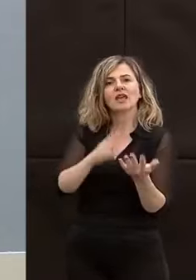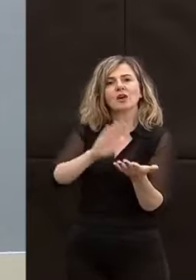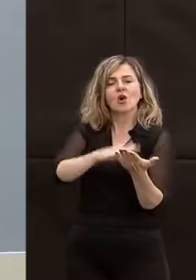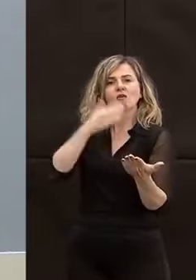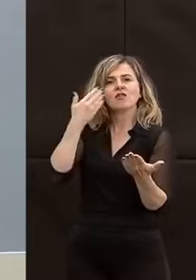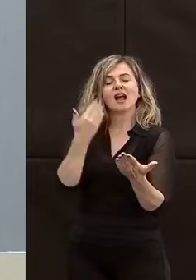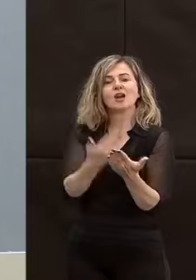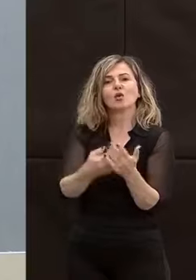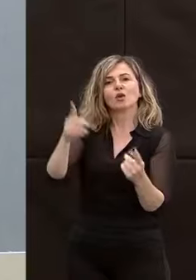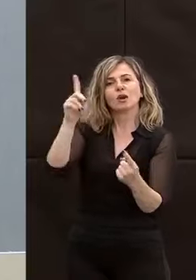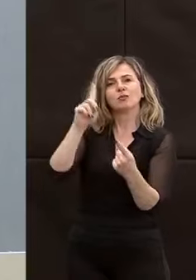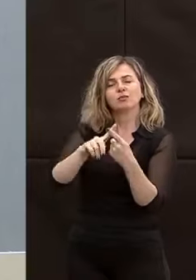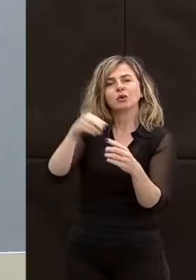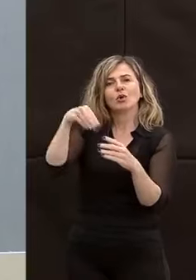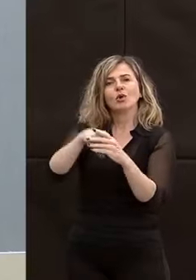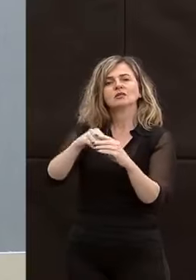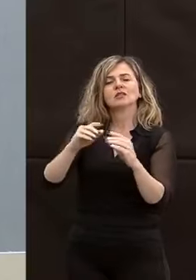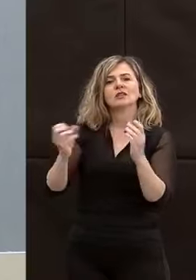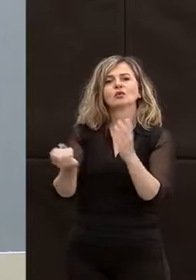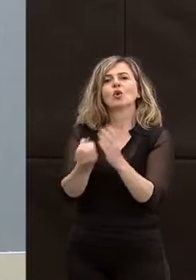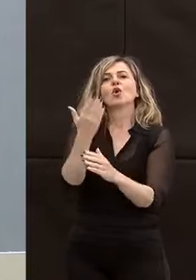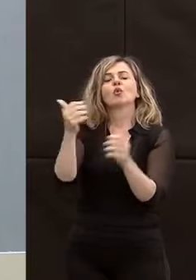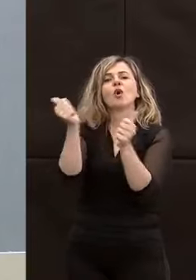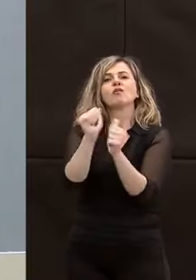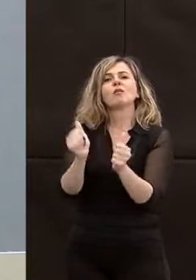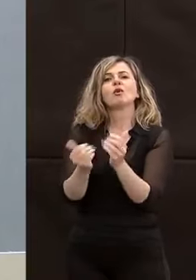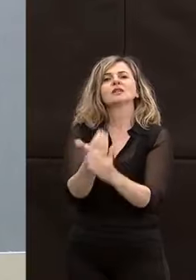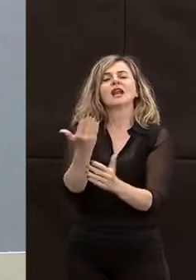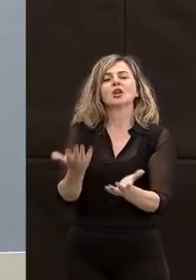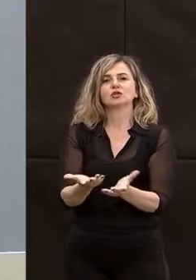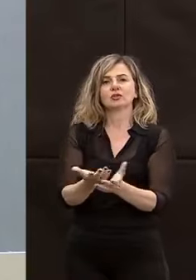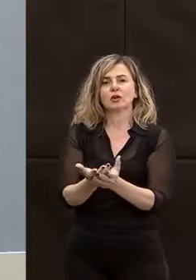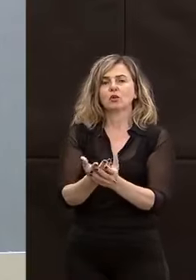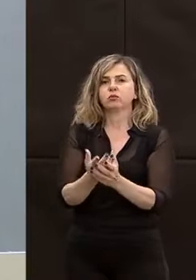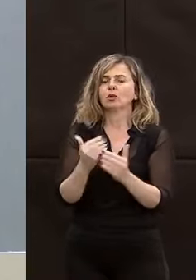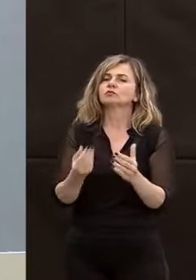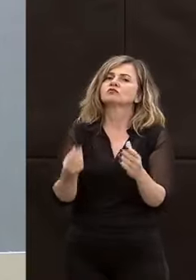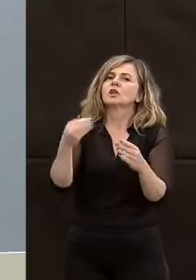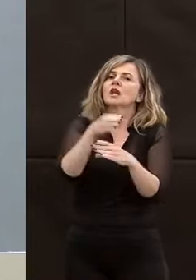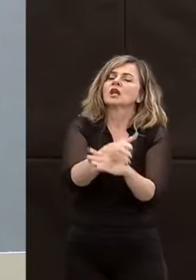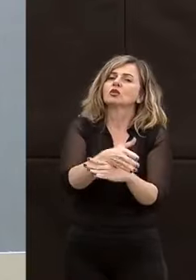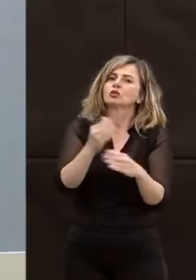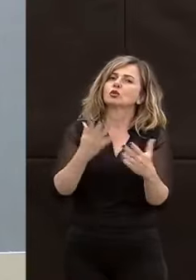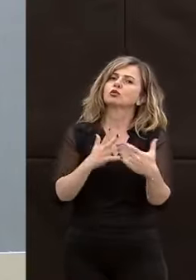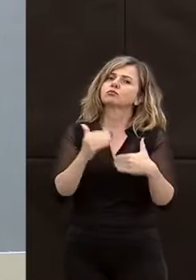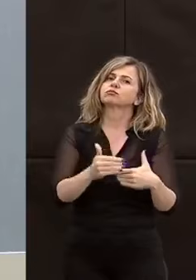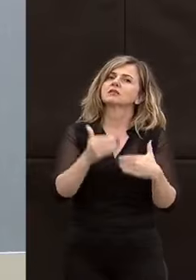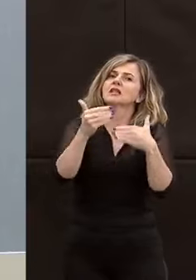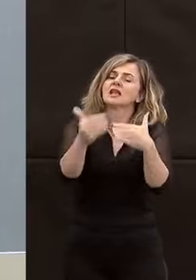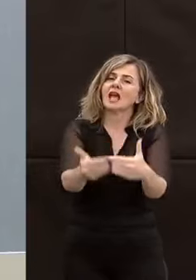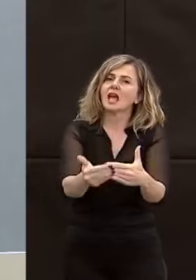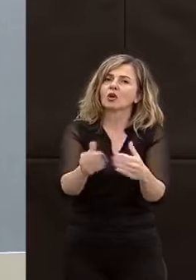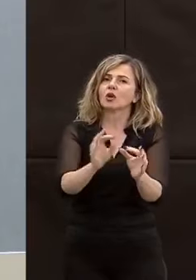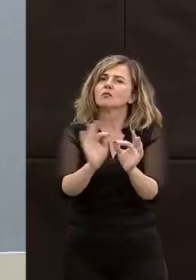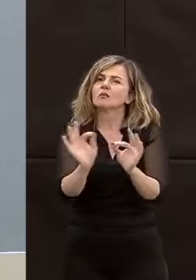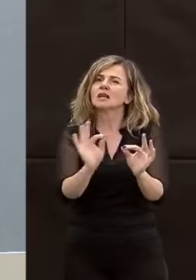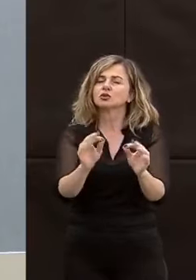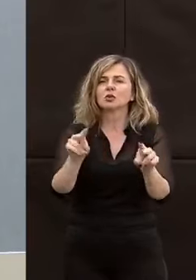nuovo modello di sviluppo sono stati introdotte deroghe e misure straordinarie